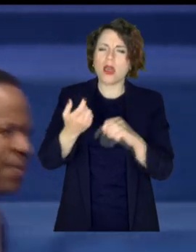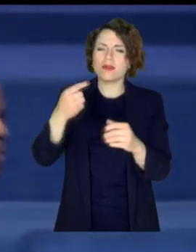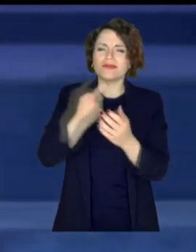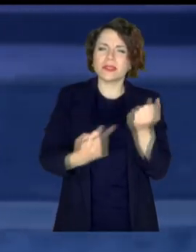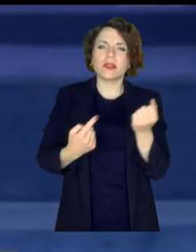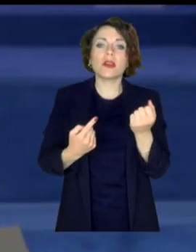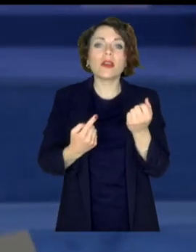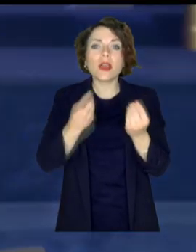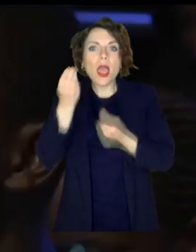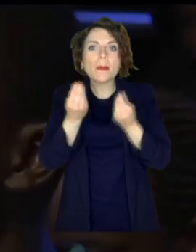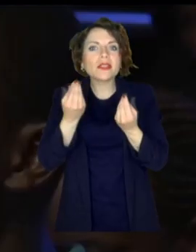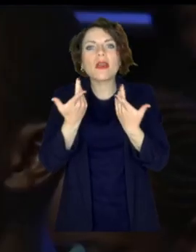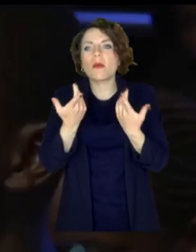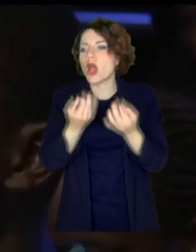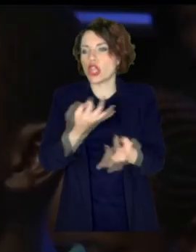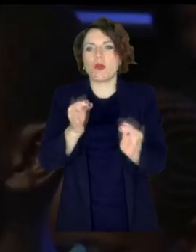tutti essere a quel modo.